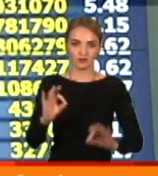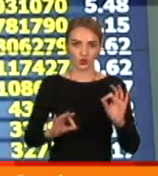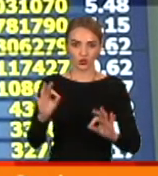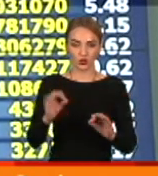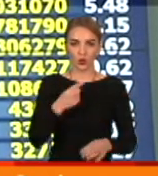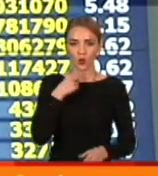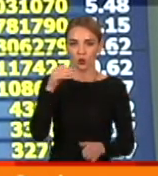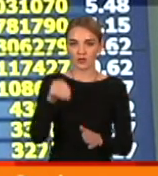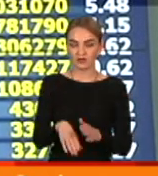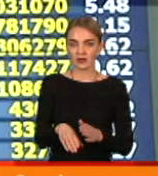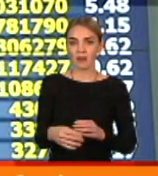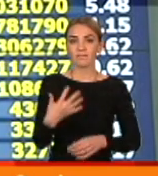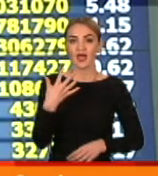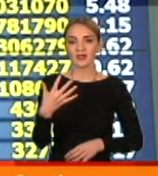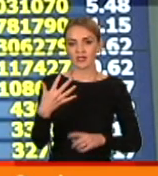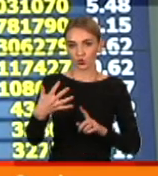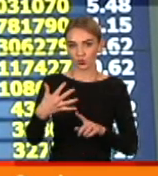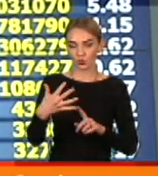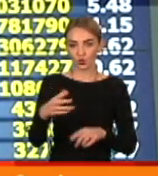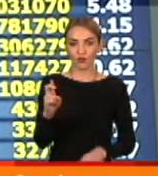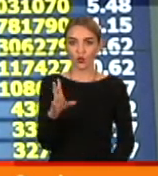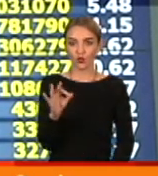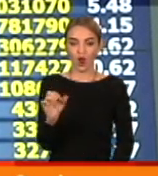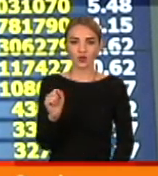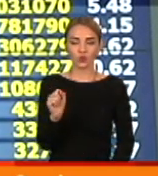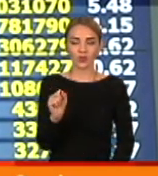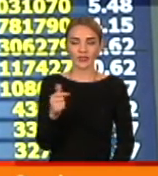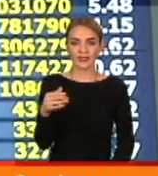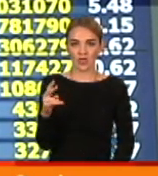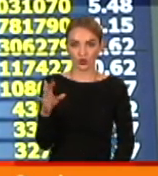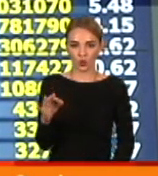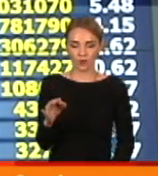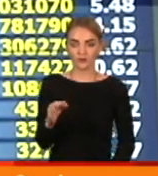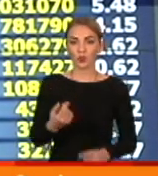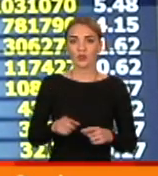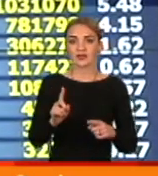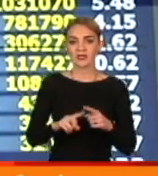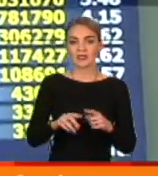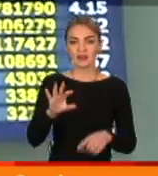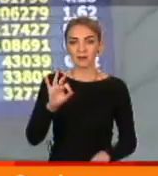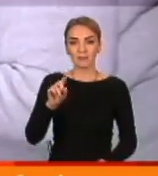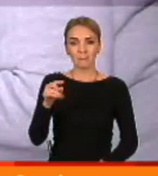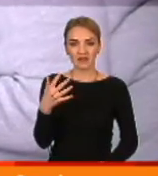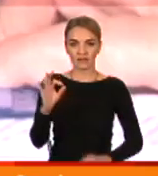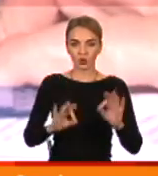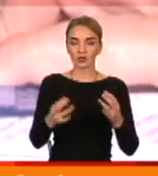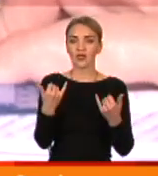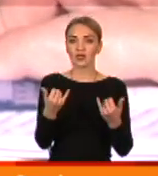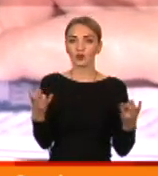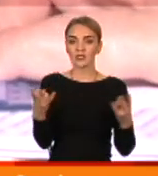13,3% голосів. І п'ятірку лідерів завершують Юрій Бойко і Анатолій Гриценко. Ось ці от 0,5%, які зараз